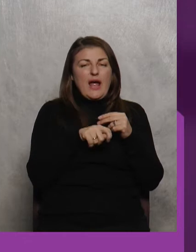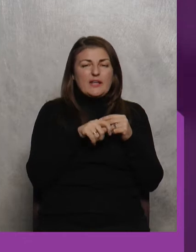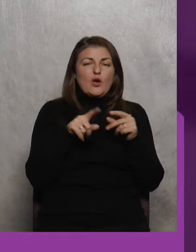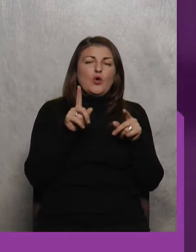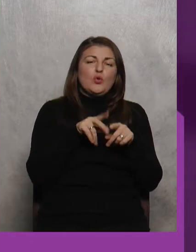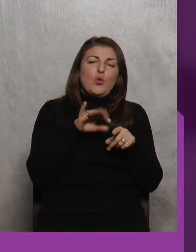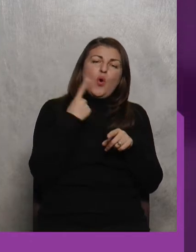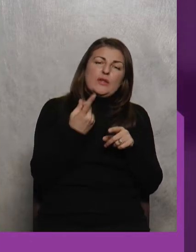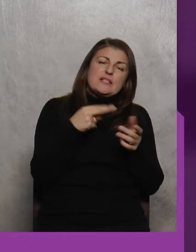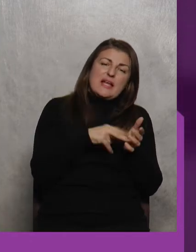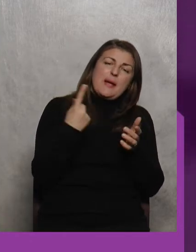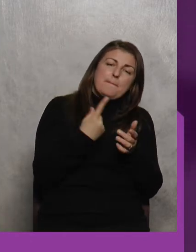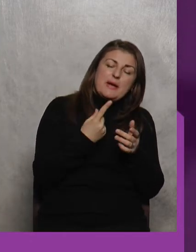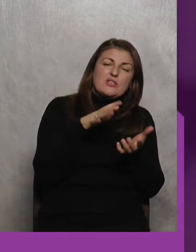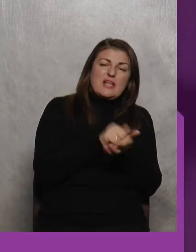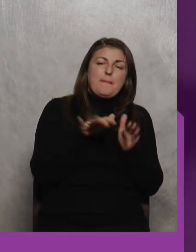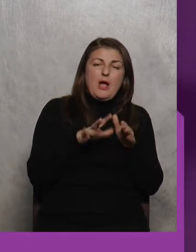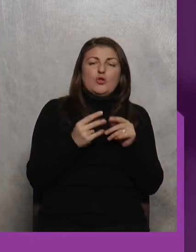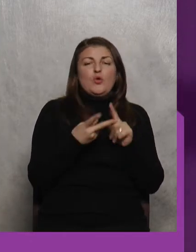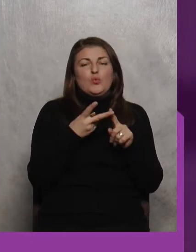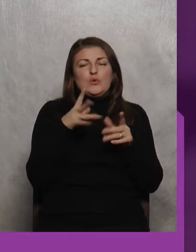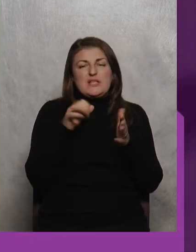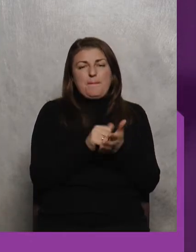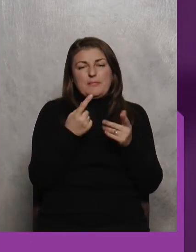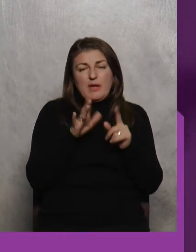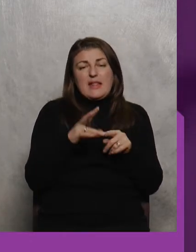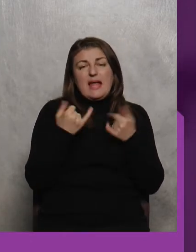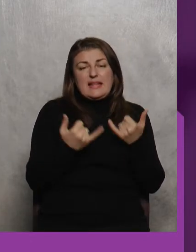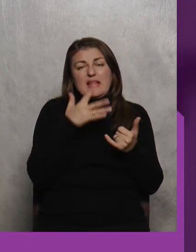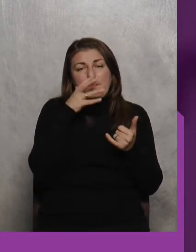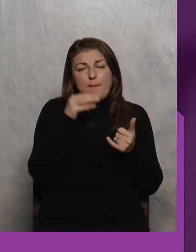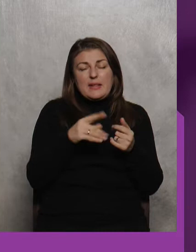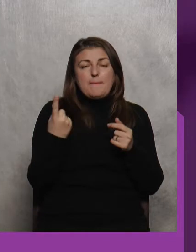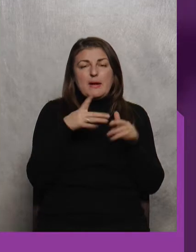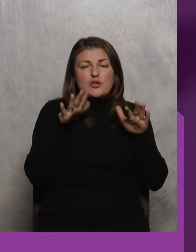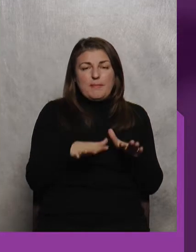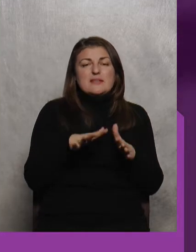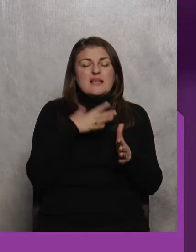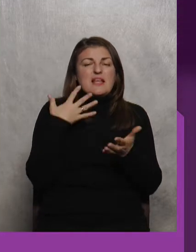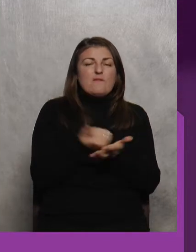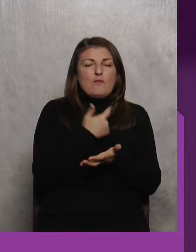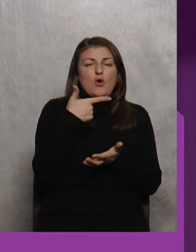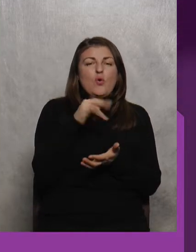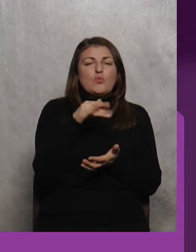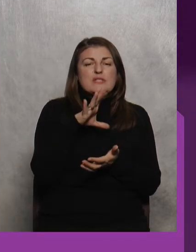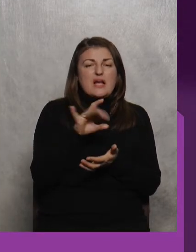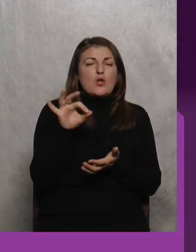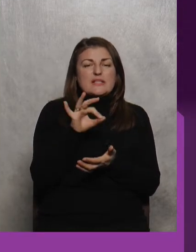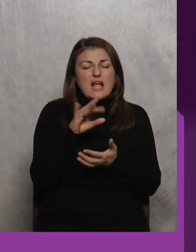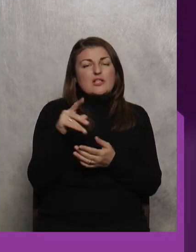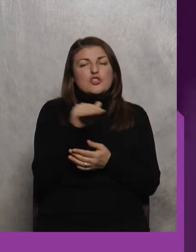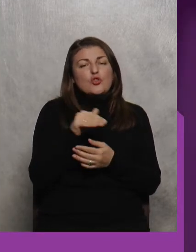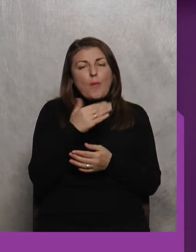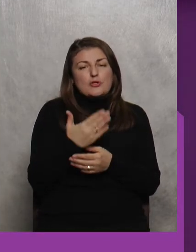то один стає перше, займає перше місце, то інший. На даний момент перше місце завоював Гусар Олександр з